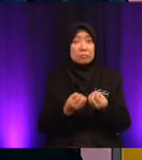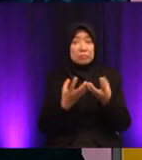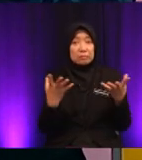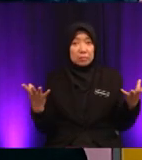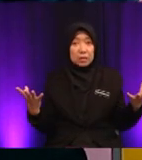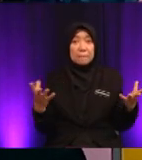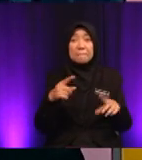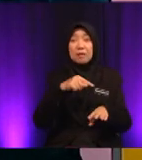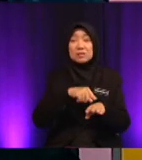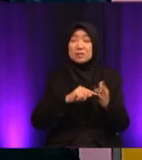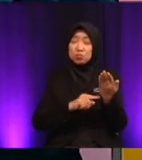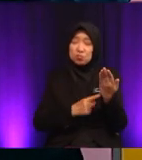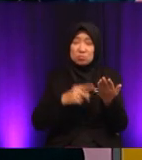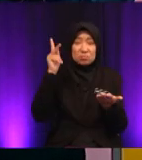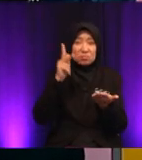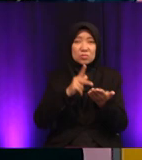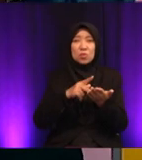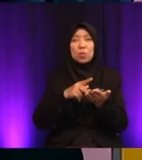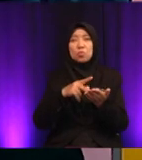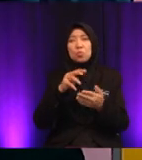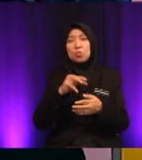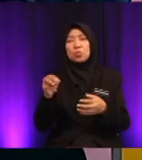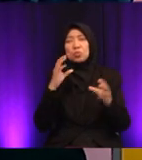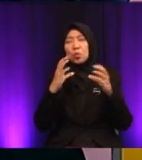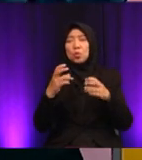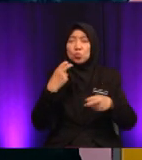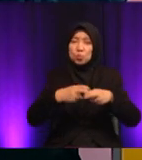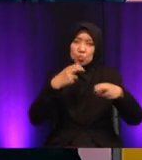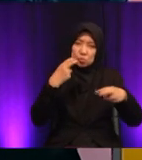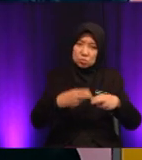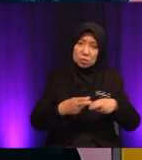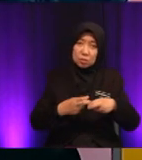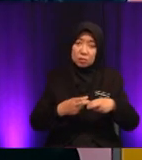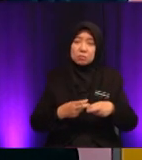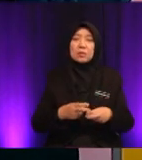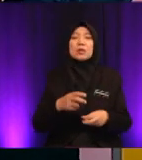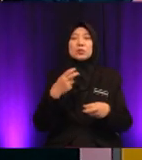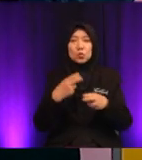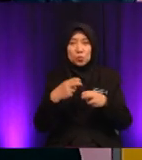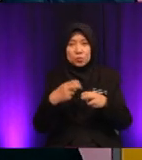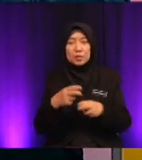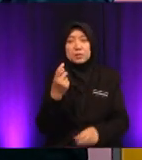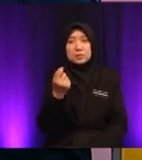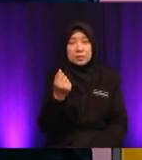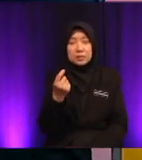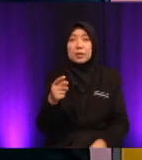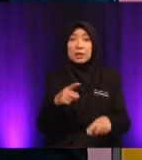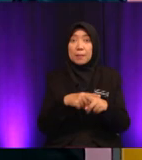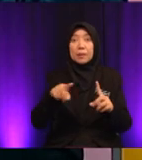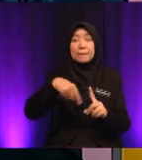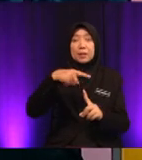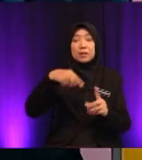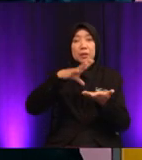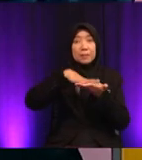diperkenalkan nama kartu isusah susah susah sebenarnya tidak dinafikan adalah susah tapi aku yang dipelajari dalam